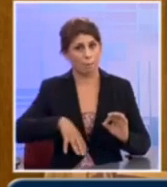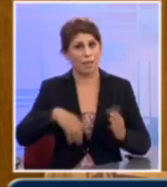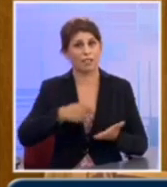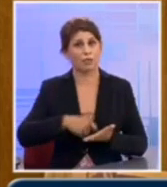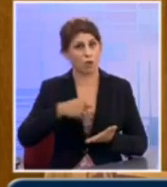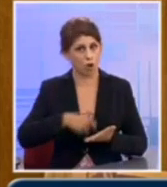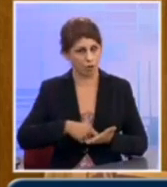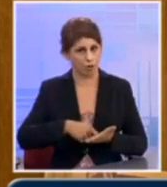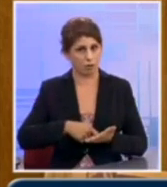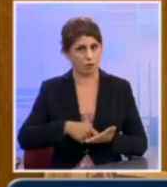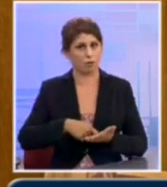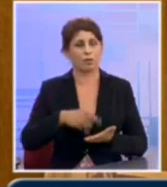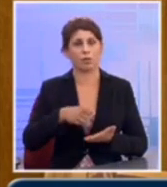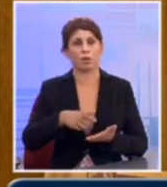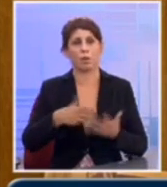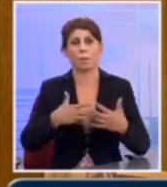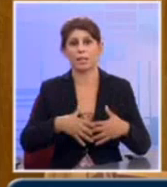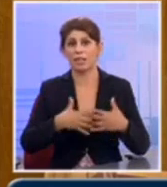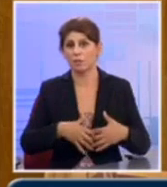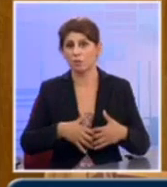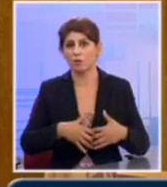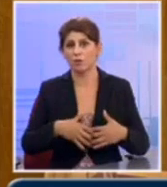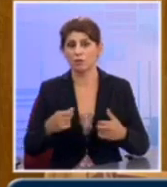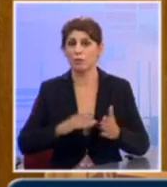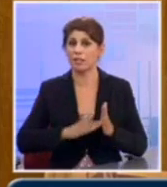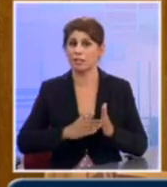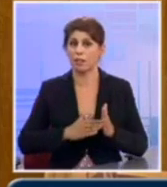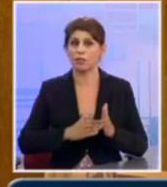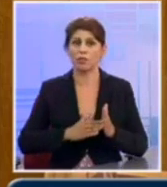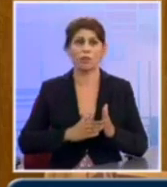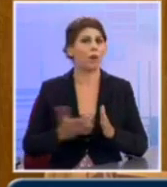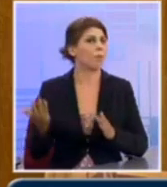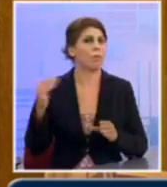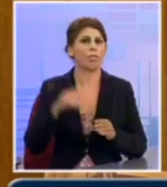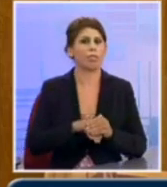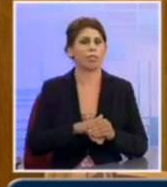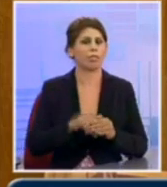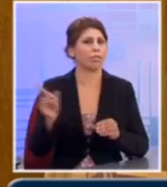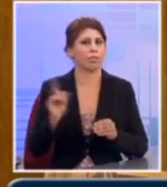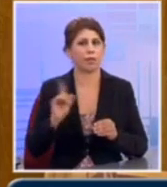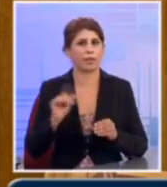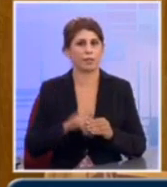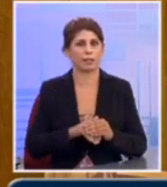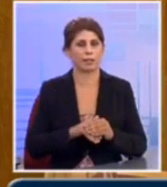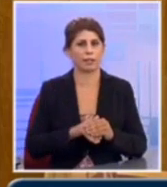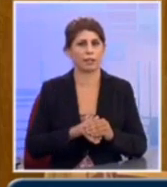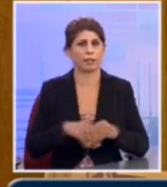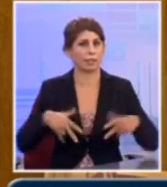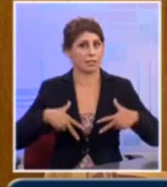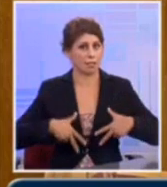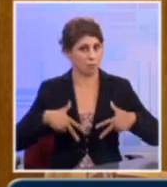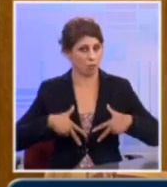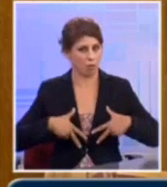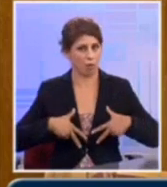φορολογίας είναι ένας μηχανισμός υπηρεσιακός που δεν ανήκει ε στην υπουργό